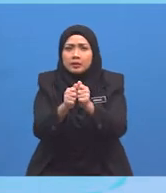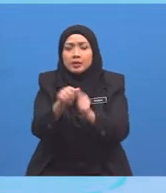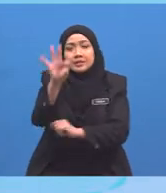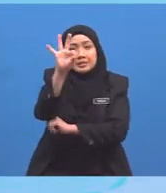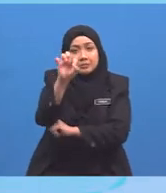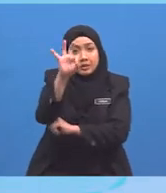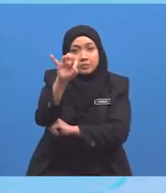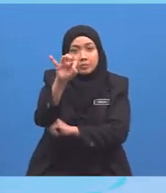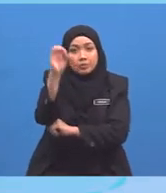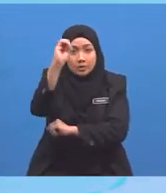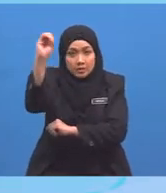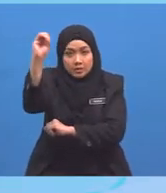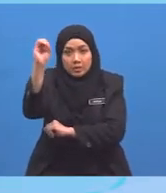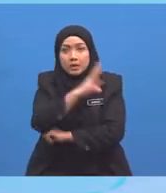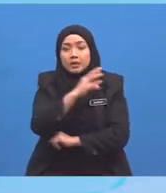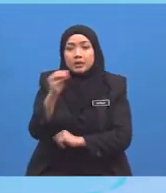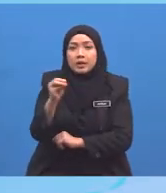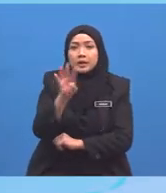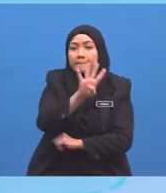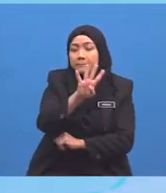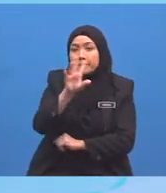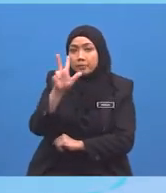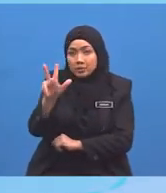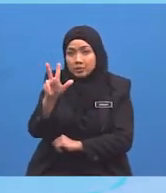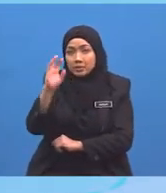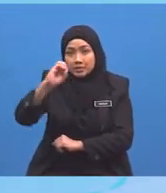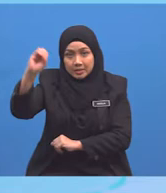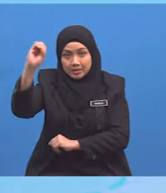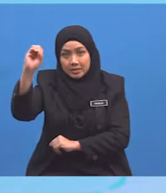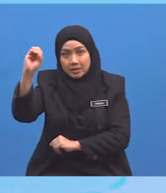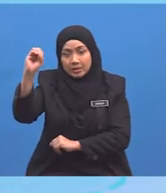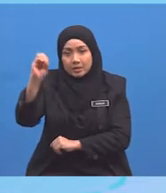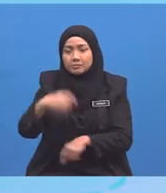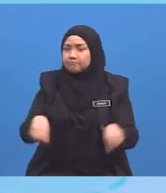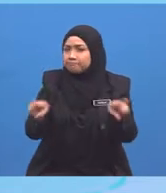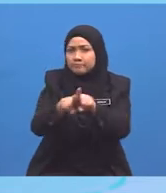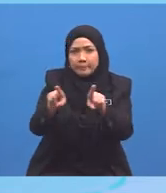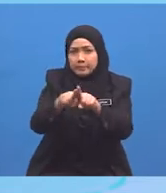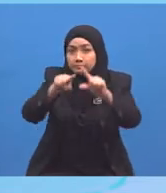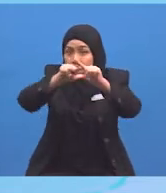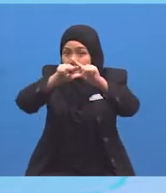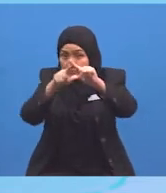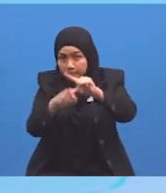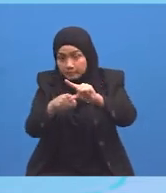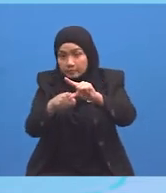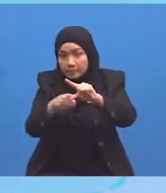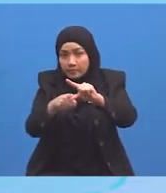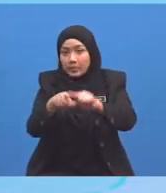darjah dan 43 darjah adalah bersamaan dengan